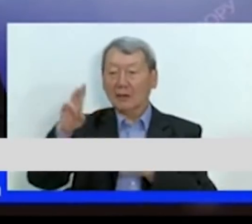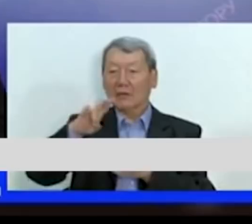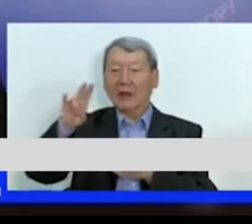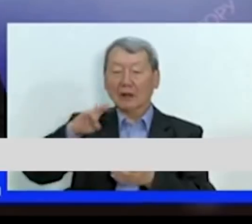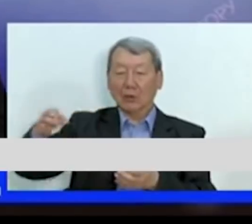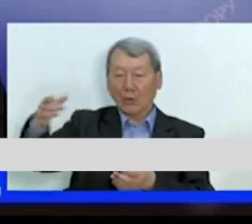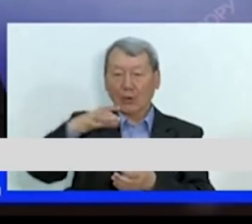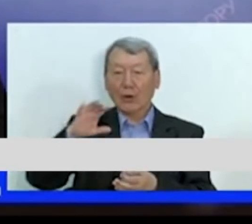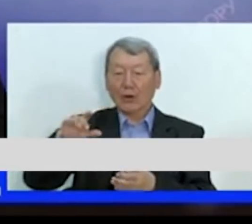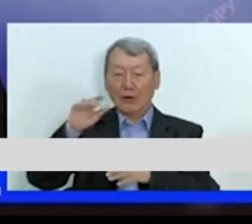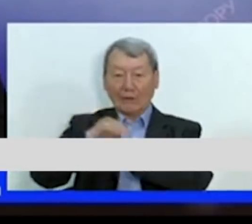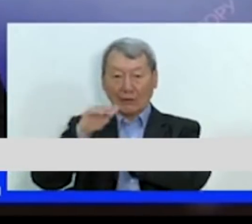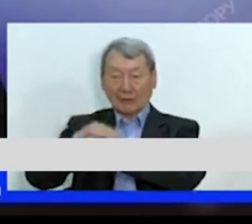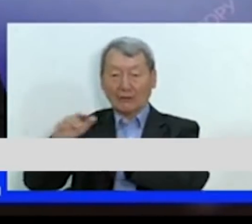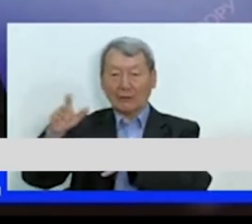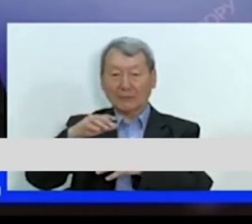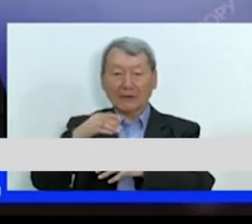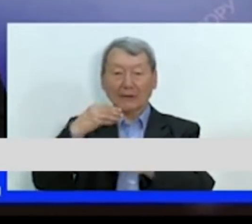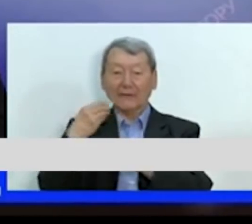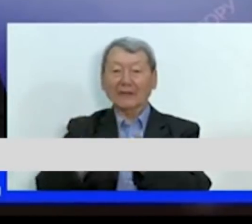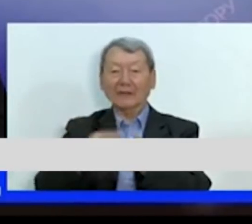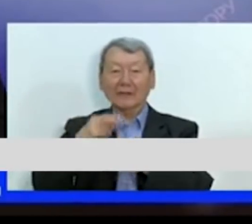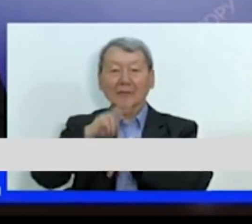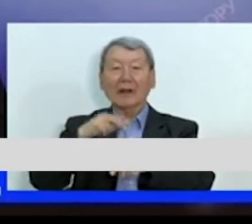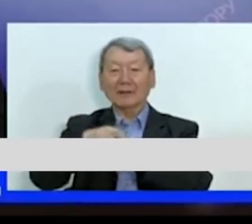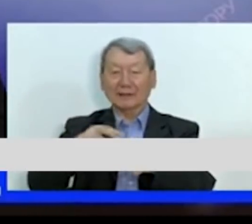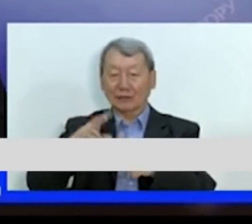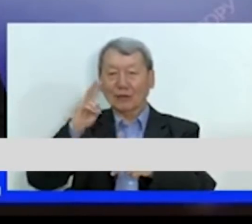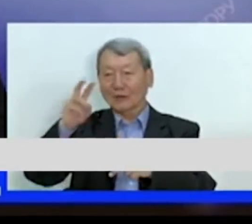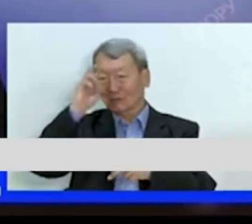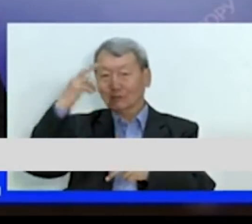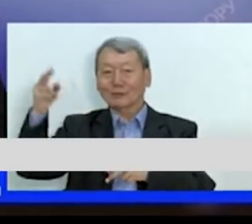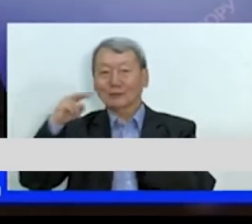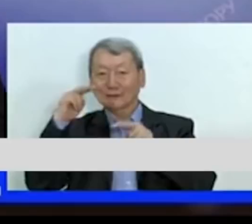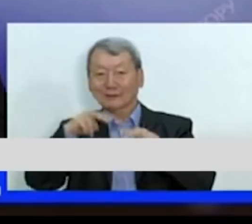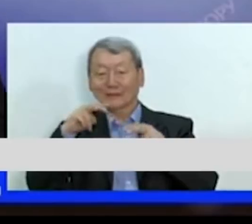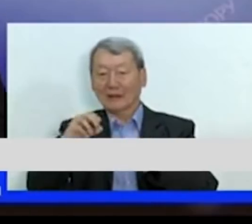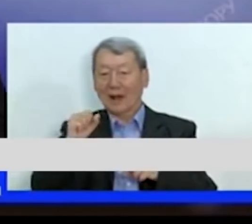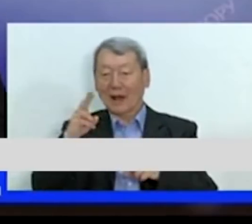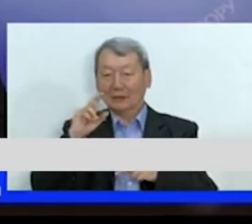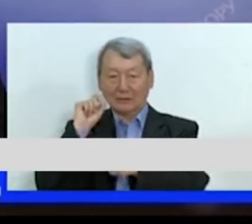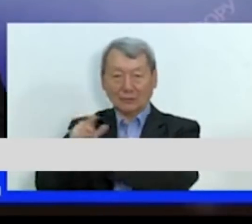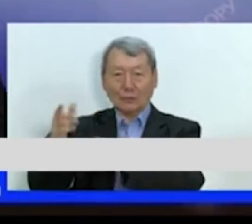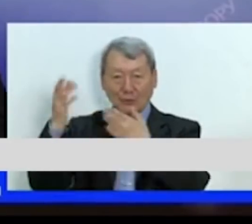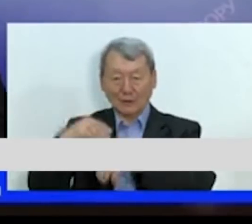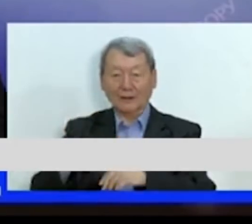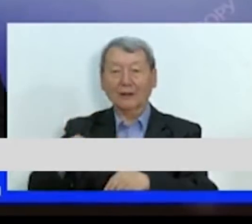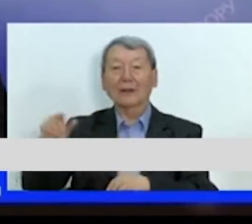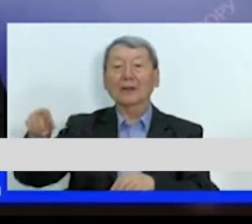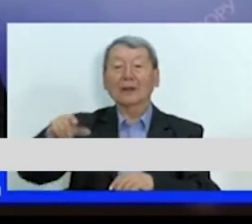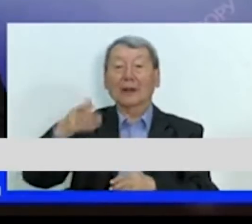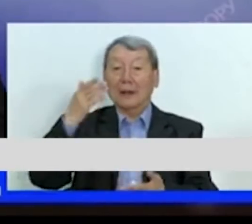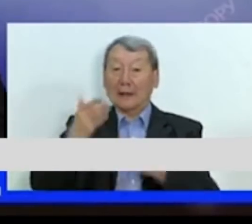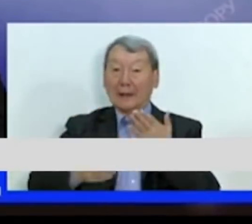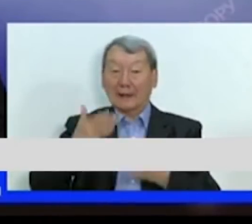Нарын шаарында болот. Ошол фактылар боюнча фин полицияга жана башка жергиликтүү акимияттарга тапшырмалар берилди.